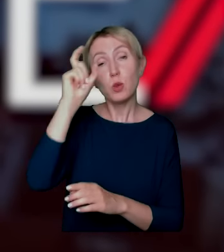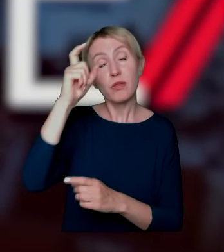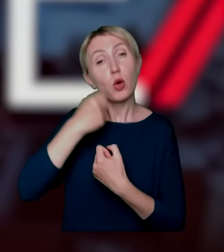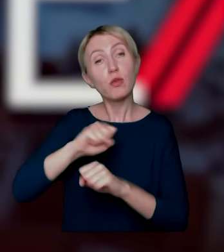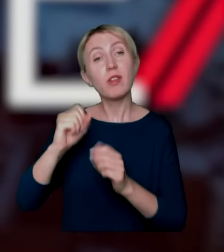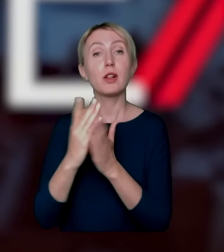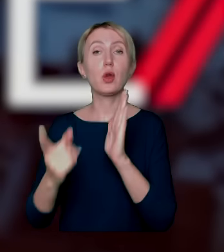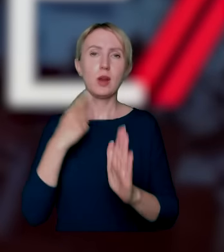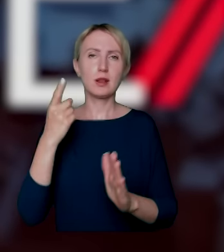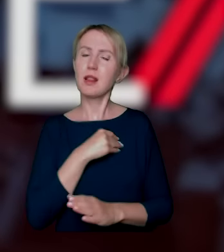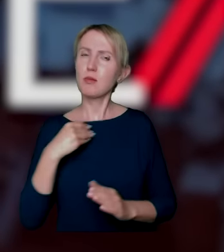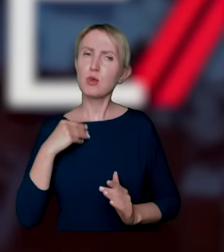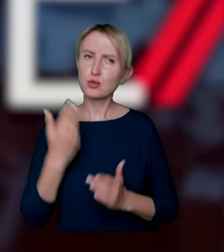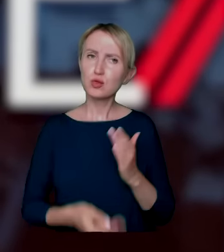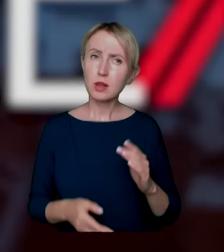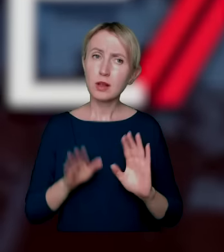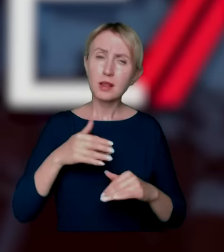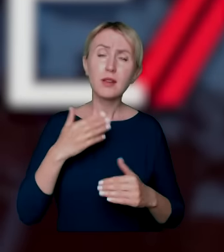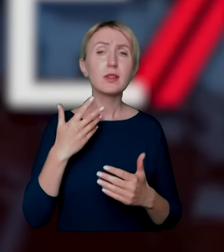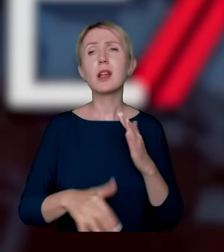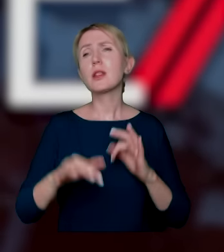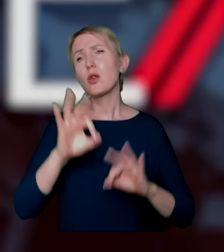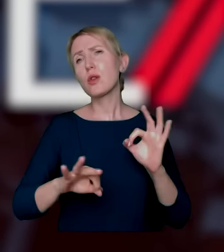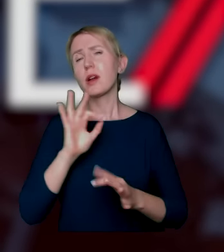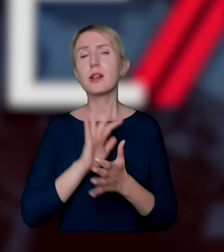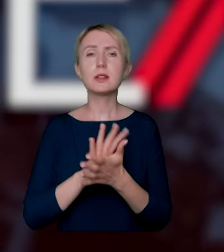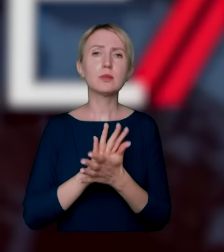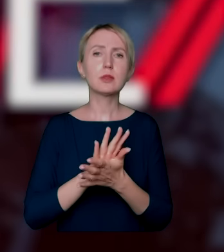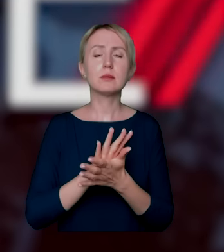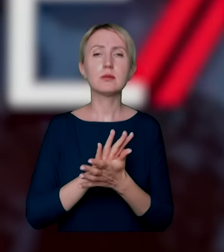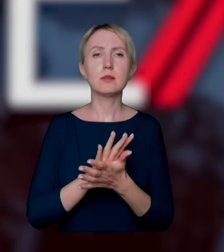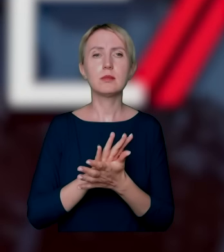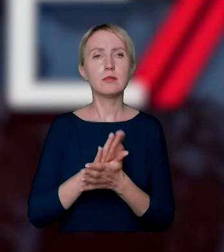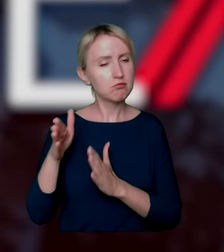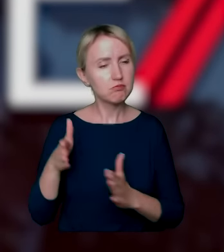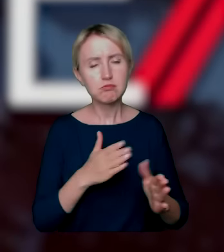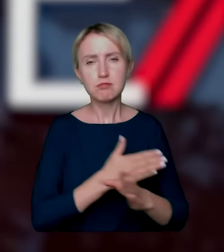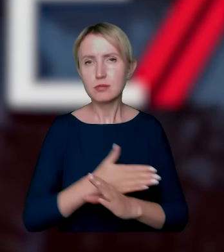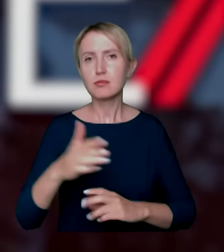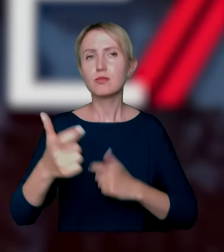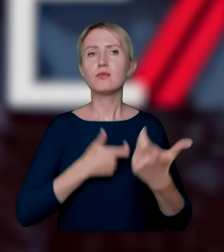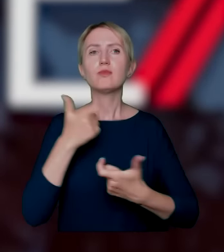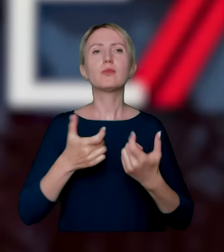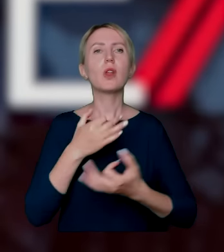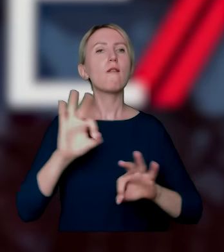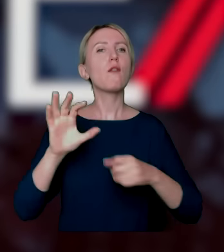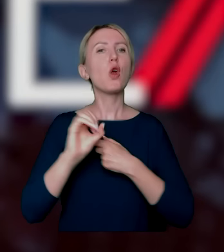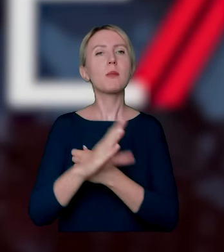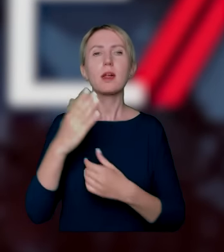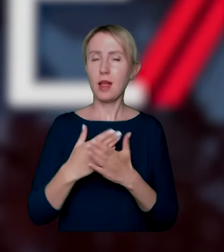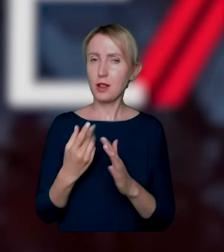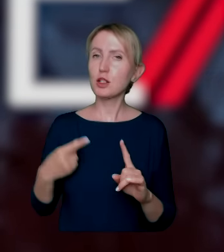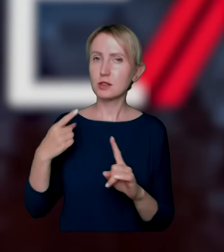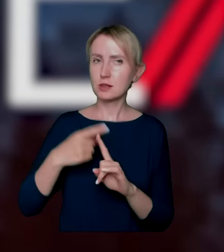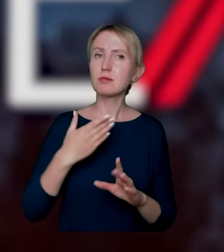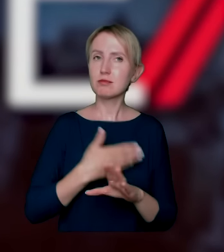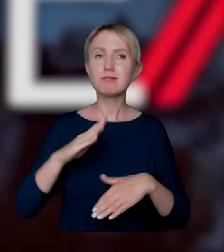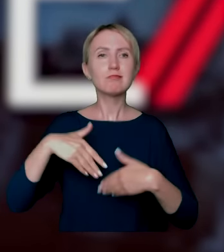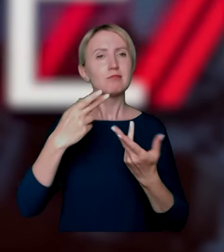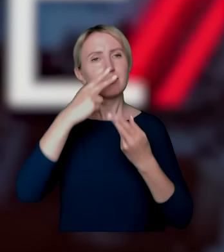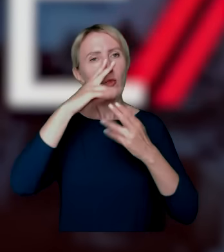Polski. Dlatego nawet kosztem konferencji prasowych z obranej drogi nie zejdziemy. Bo wolne media istnieją właśnie po to, żeby dać świadectwo